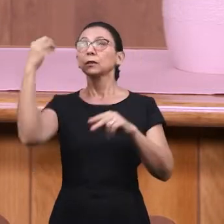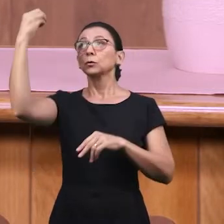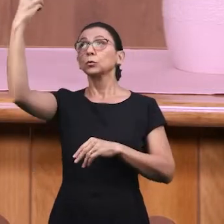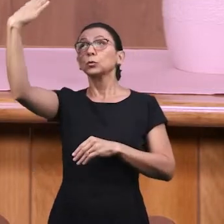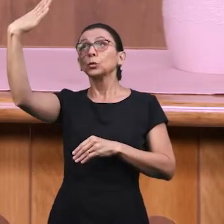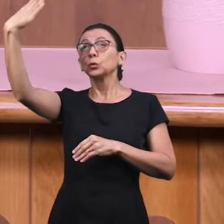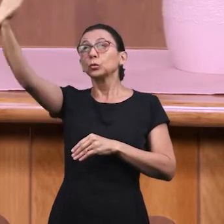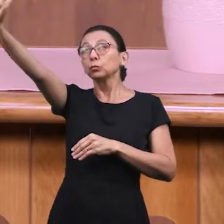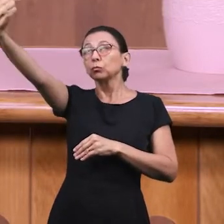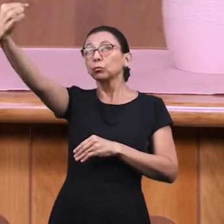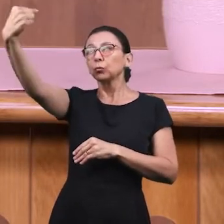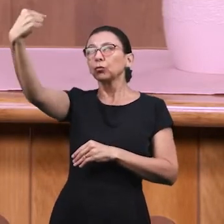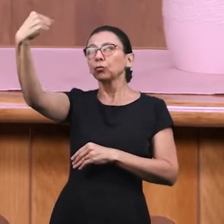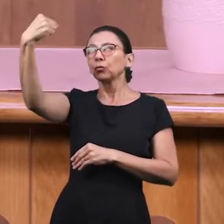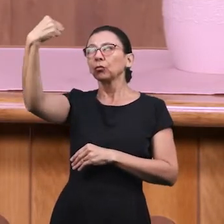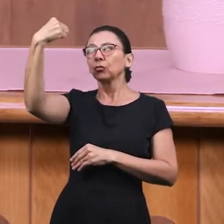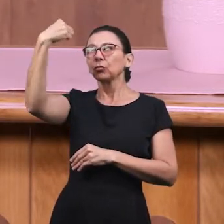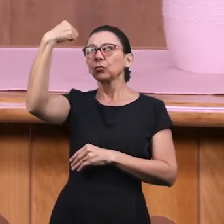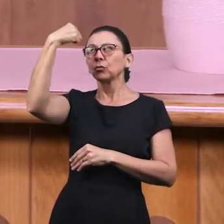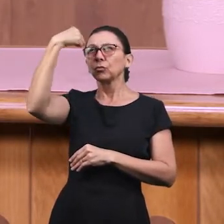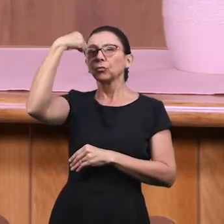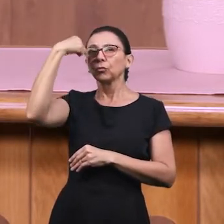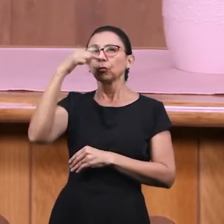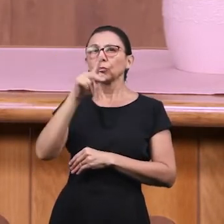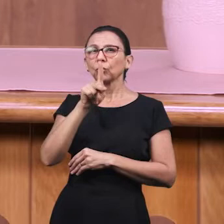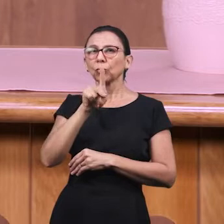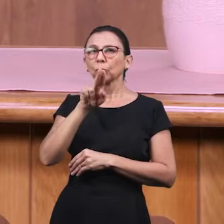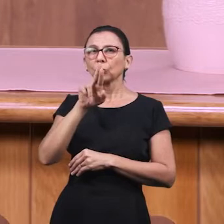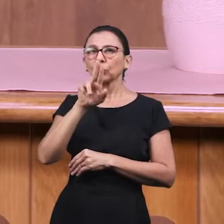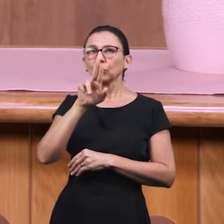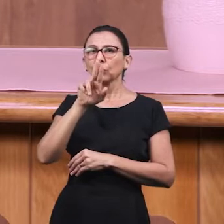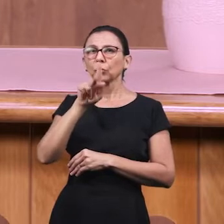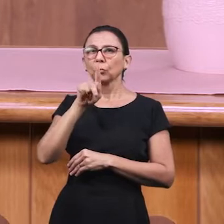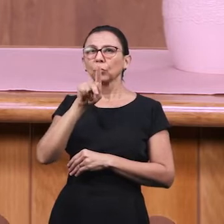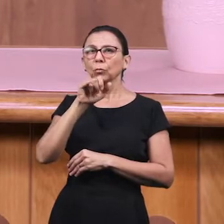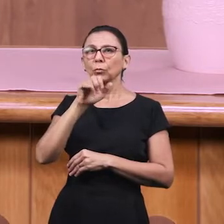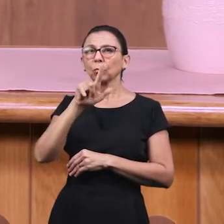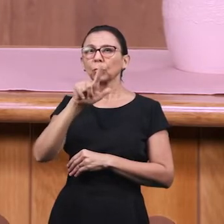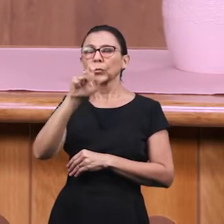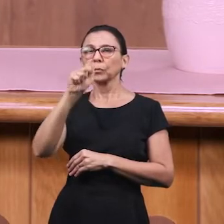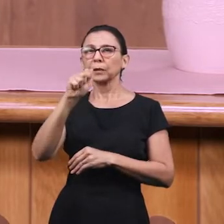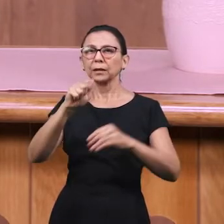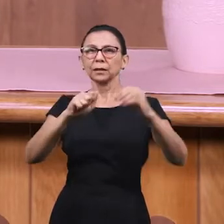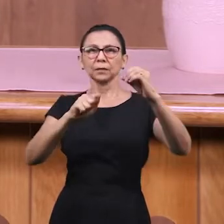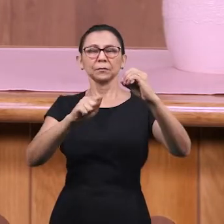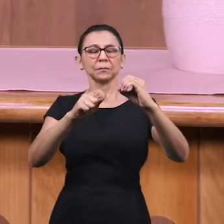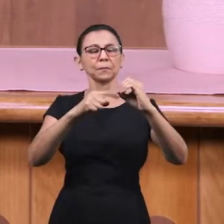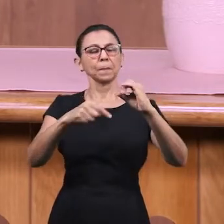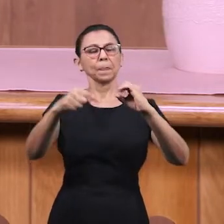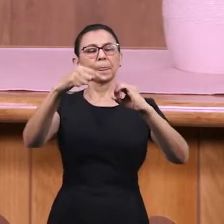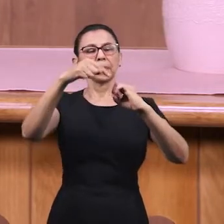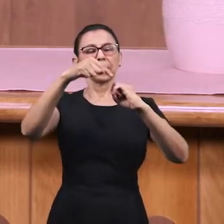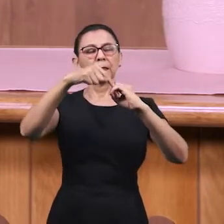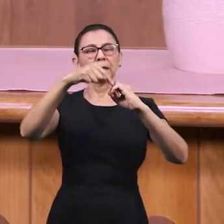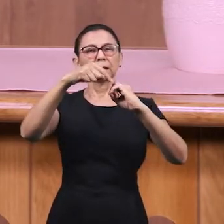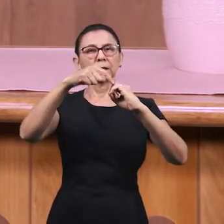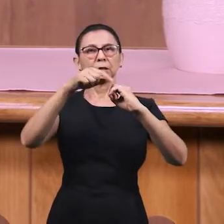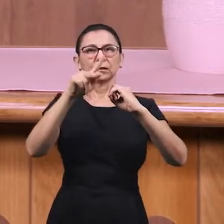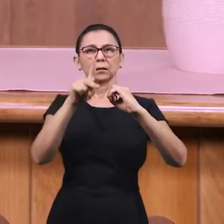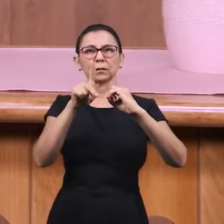свет. Он свет, когда проходит через зрачок, через кристаллик, через